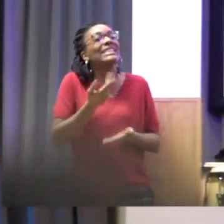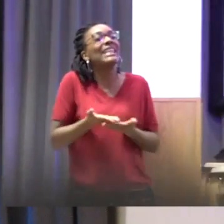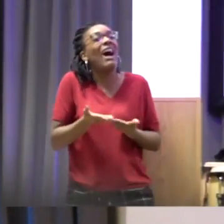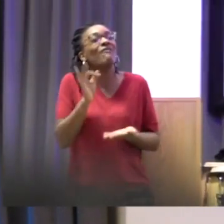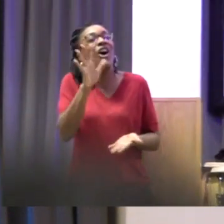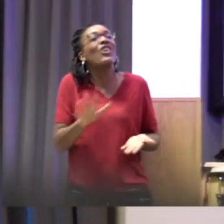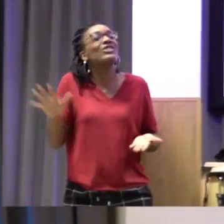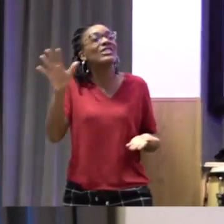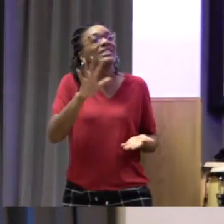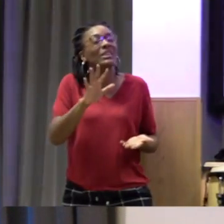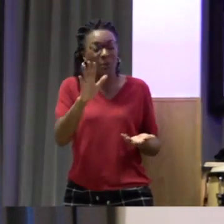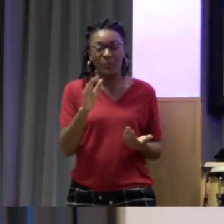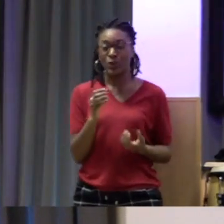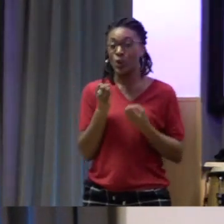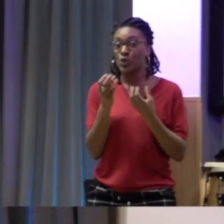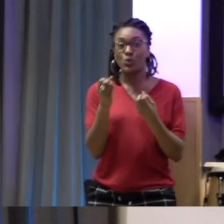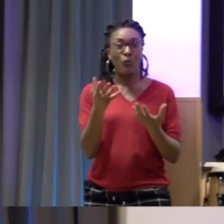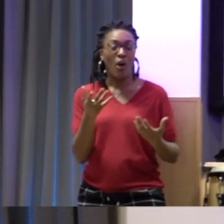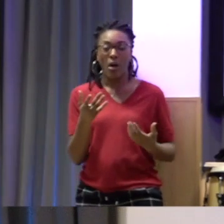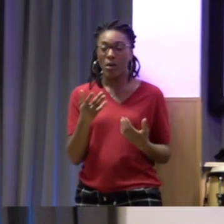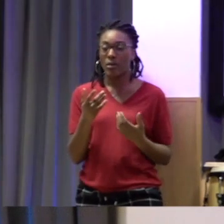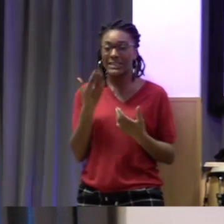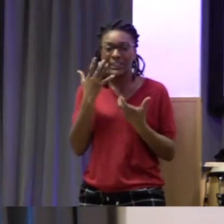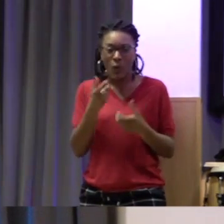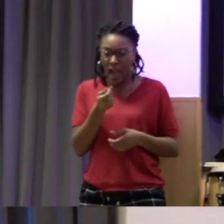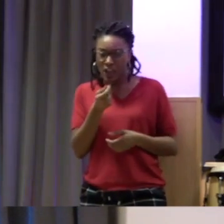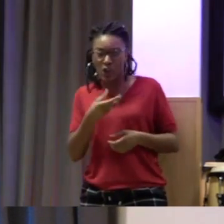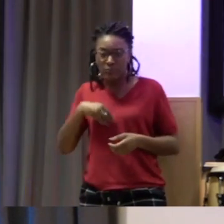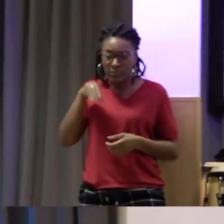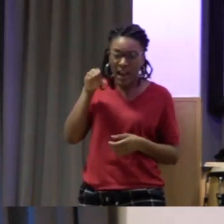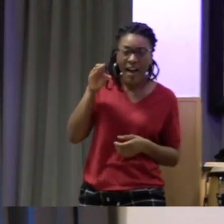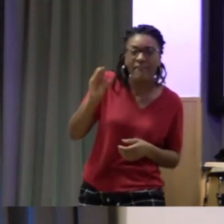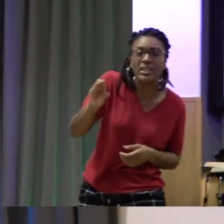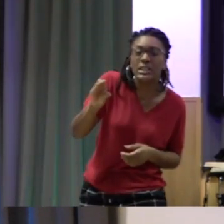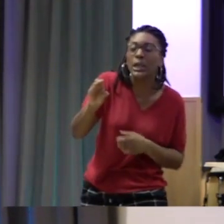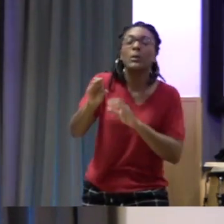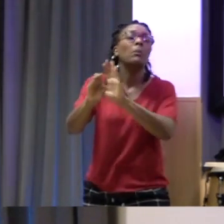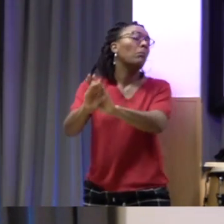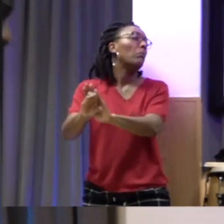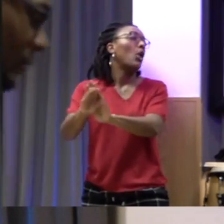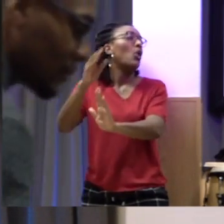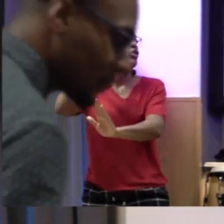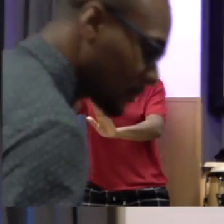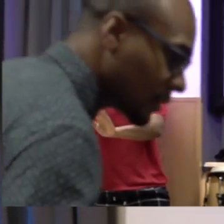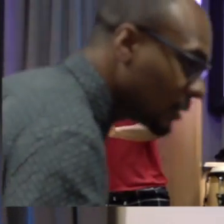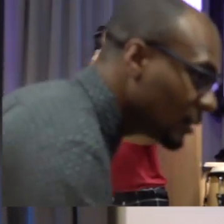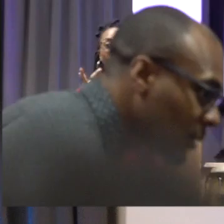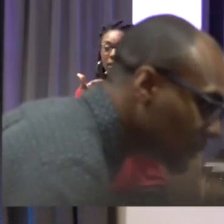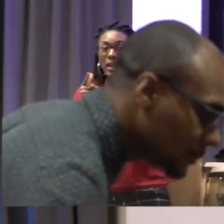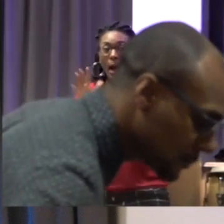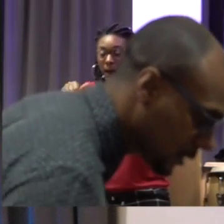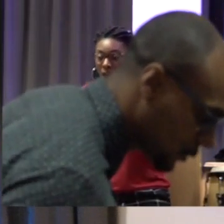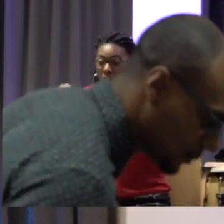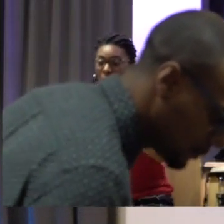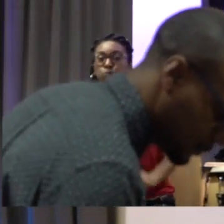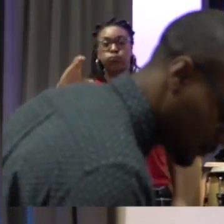veut investir une somme, qu'importe la petite somme qu'on investit, on souhaite récolter beaucoup.